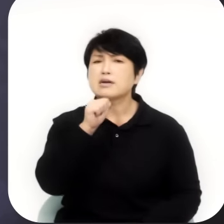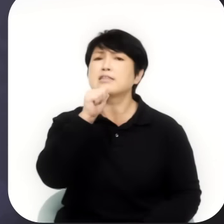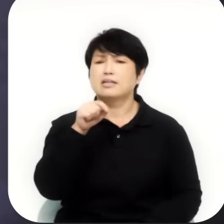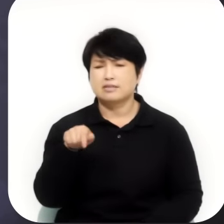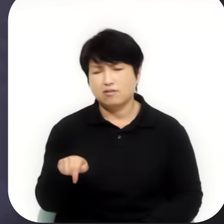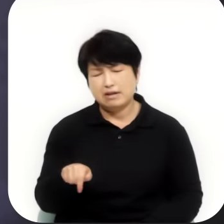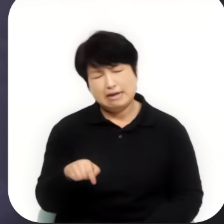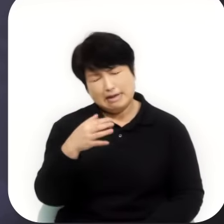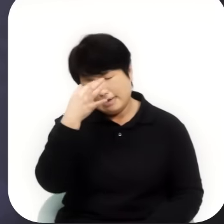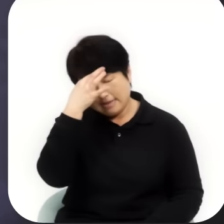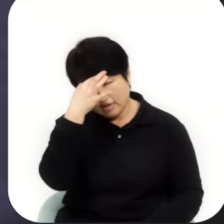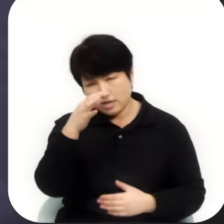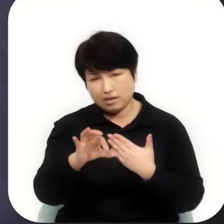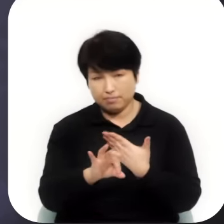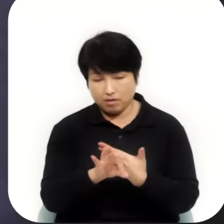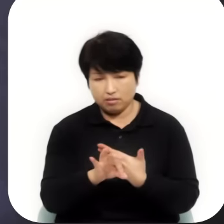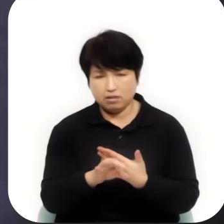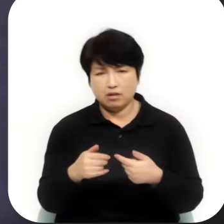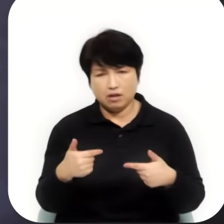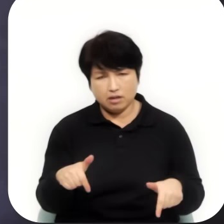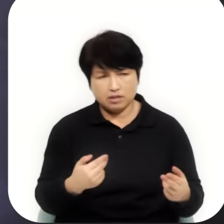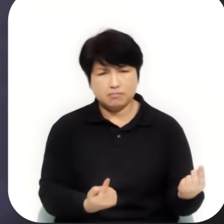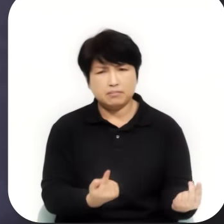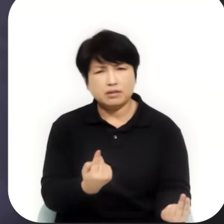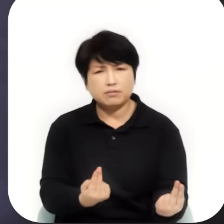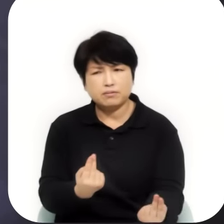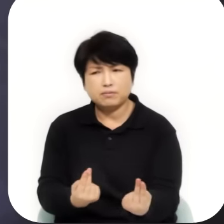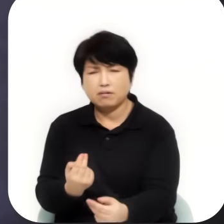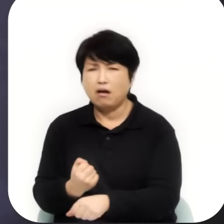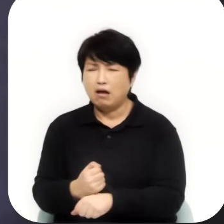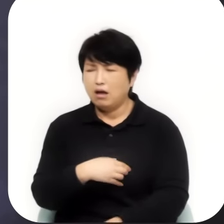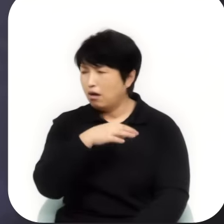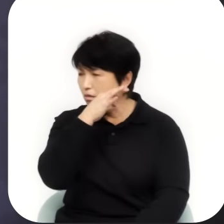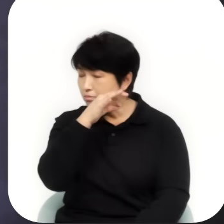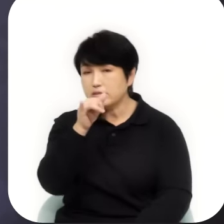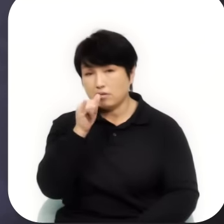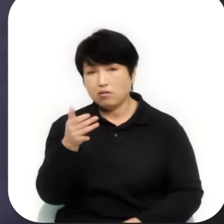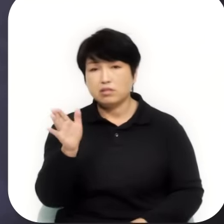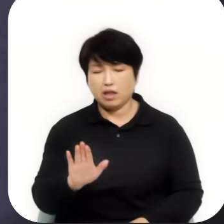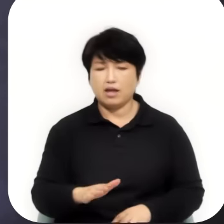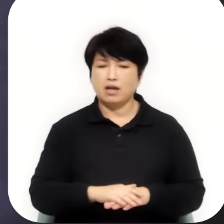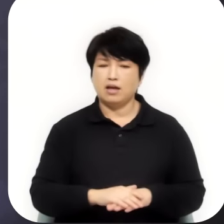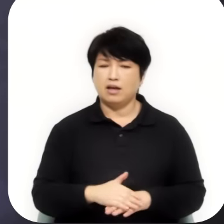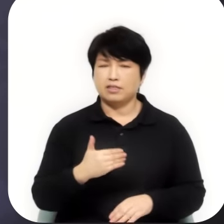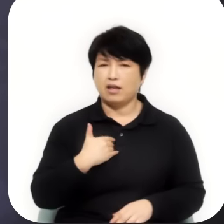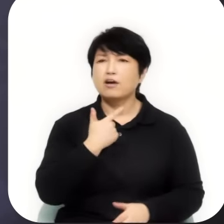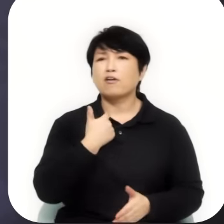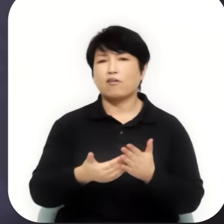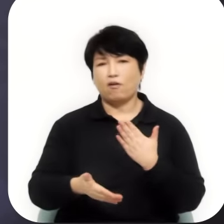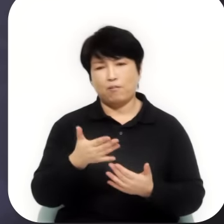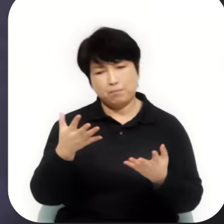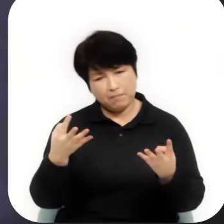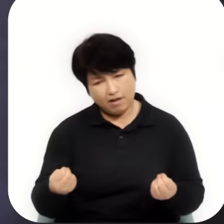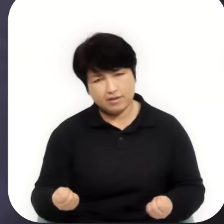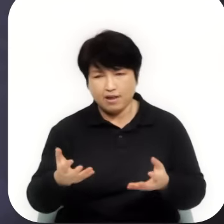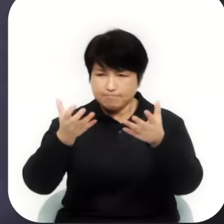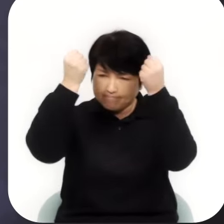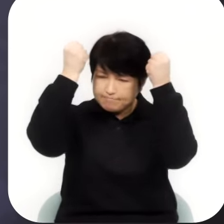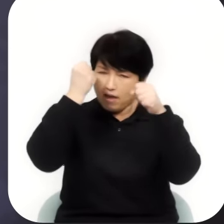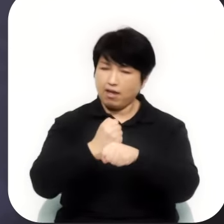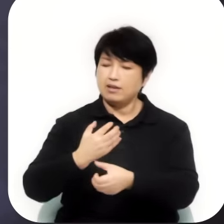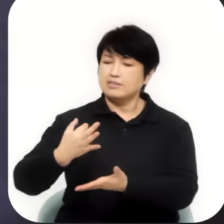있으면 이것이 늘 다른 사람에게 열등의식으로 나타나는데 이것이 나한테 경험이라고 하는 자산으로